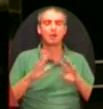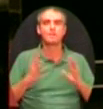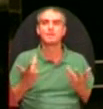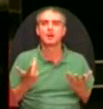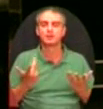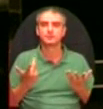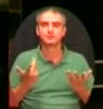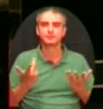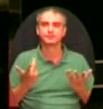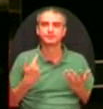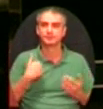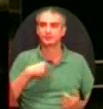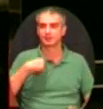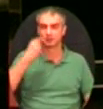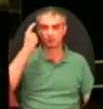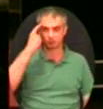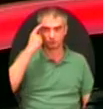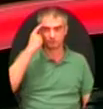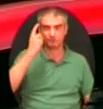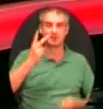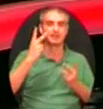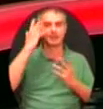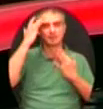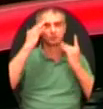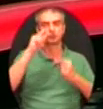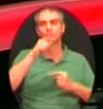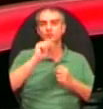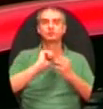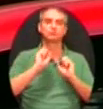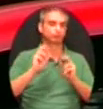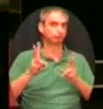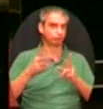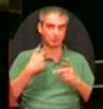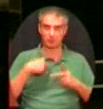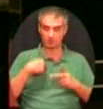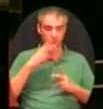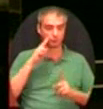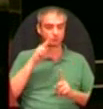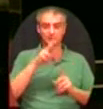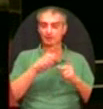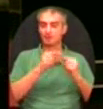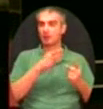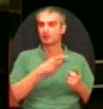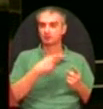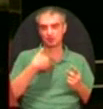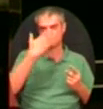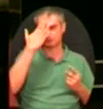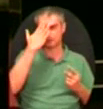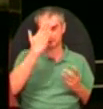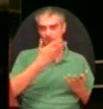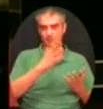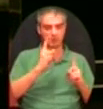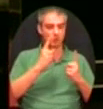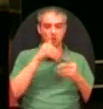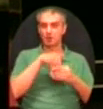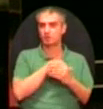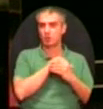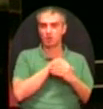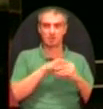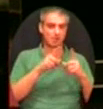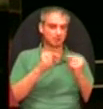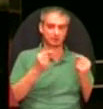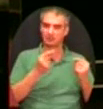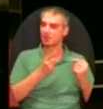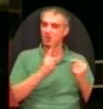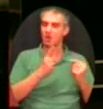אז? אני חושב שעיקר המחשבות צריך להיות אוקיי, אנחנו מסתכלים על עזה, אנחנו מכירים מה קורה שם, אנחנו יודעים